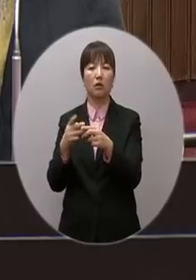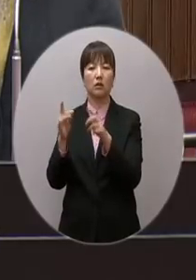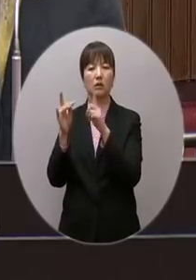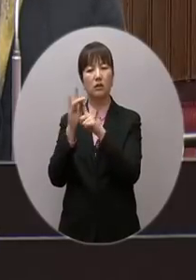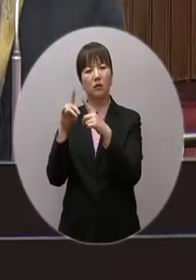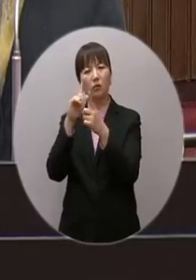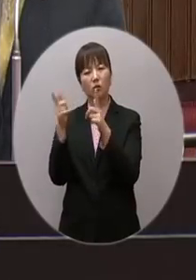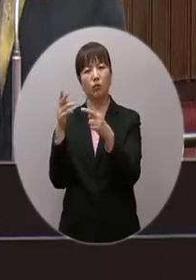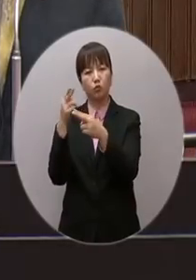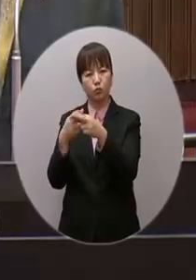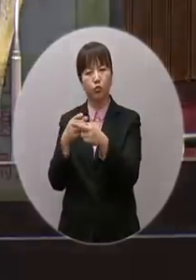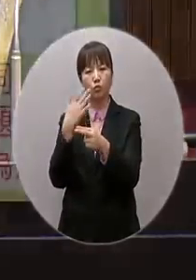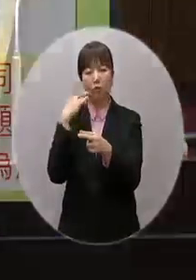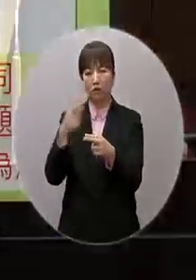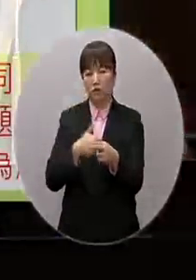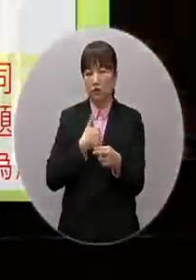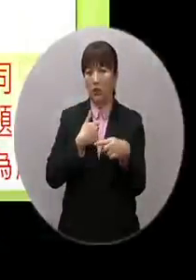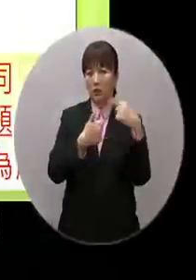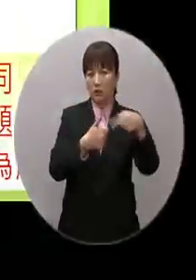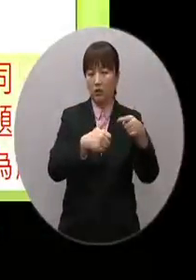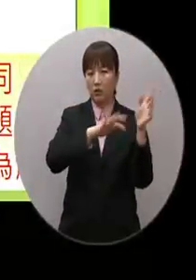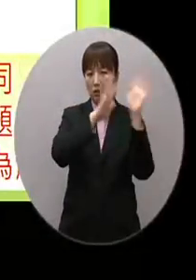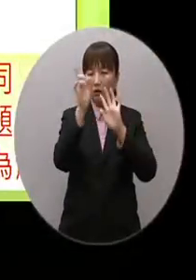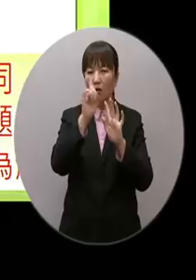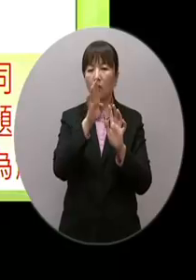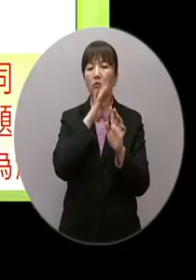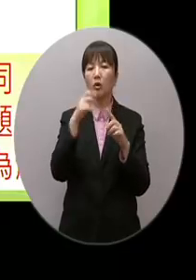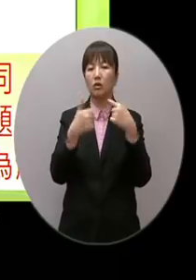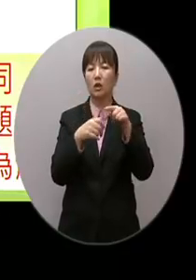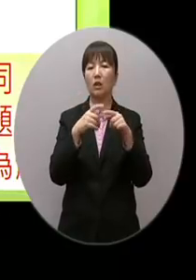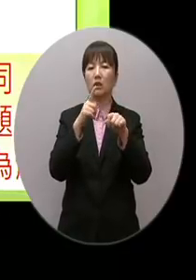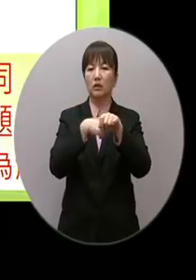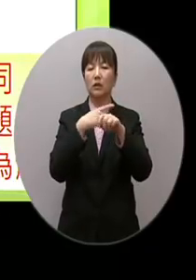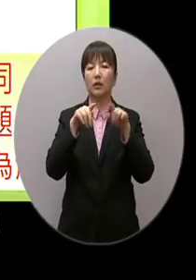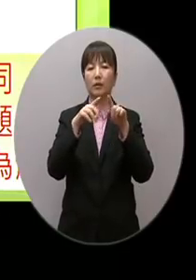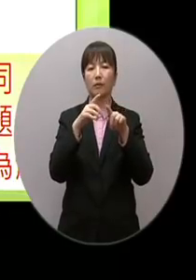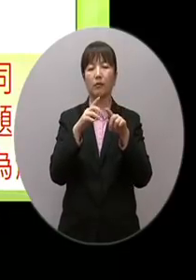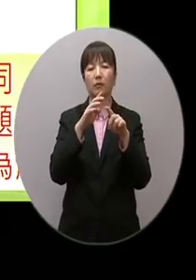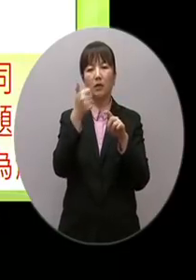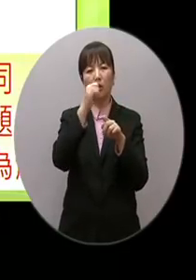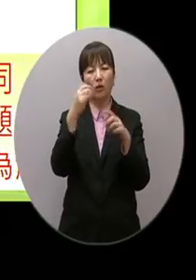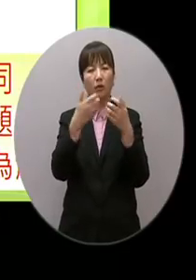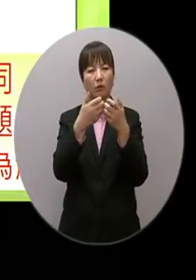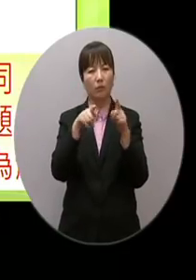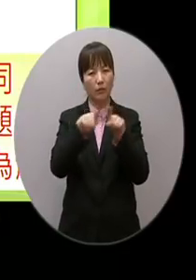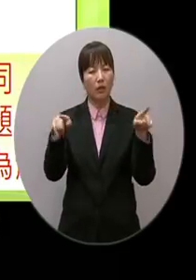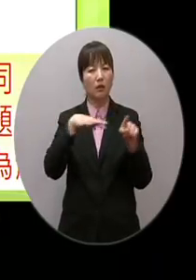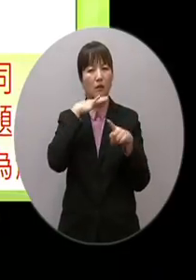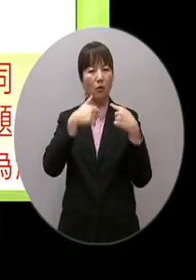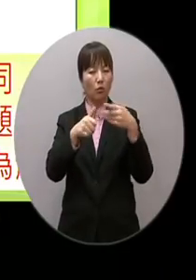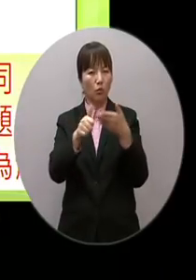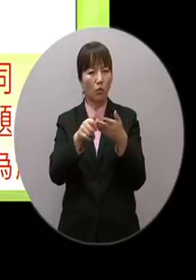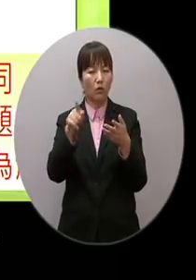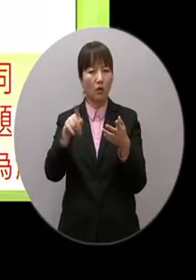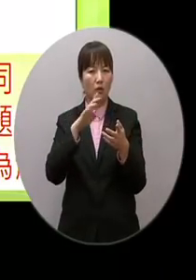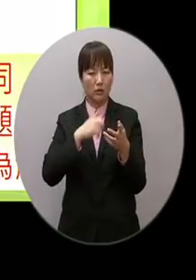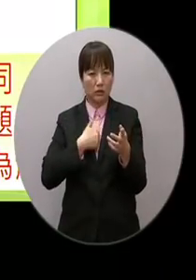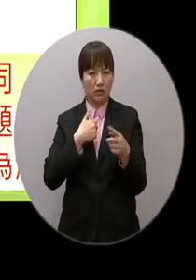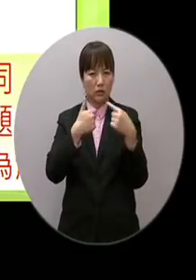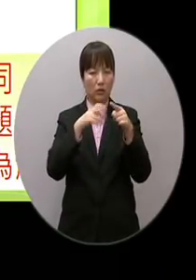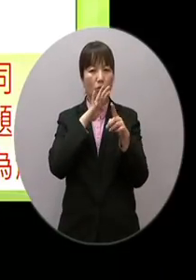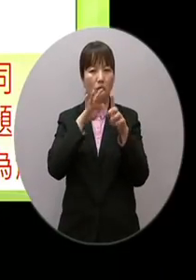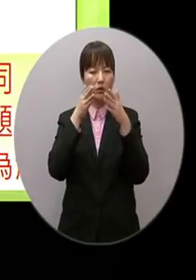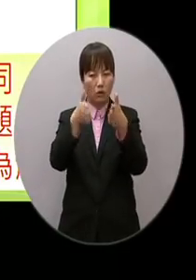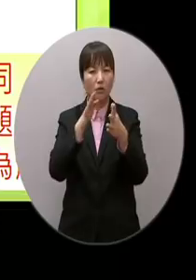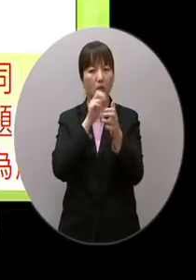那他们其实真的实际在授课的时候，因公因母教性别平等教育啦，但是实际授课的时候呢，他们会规避同志